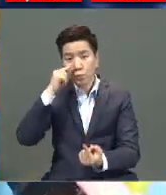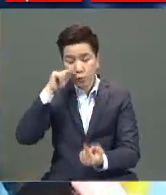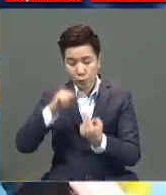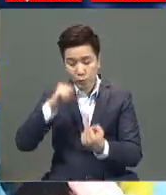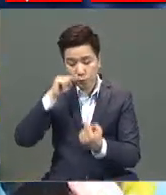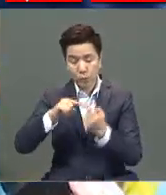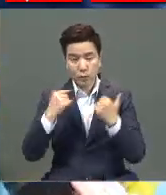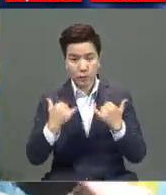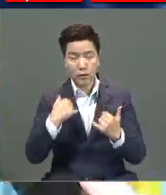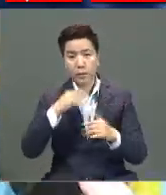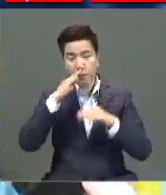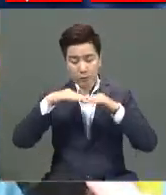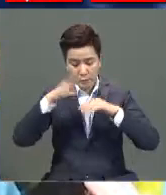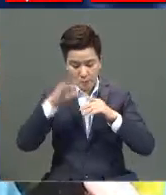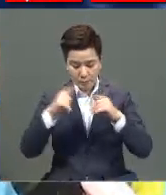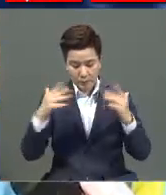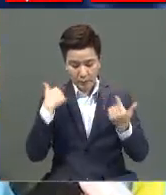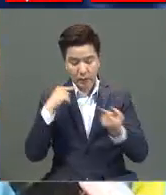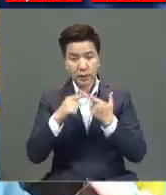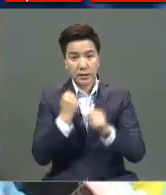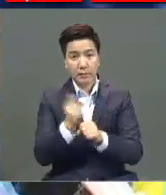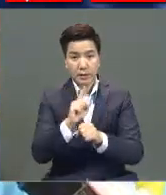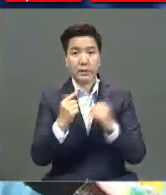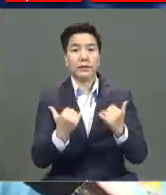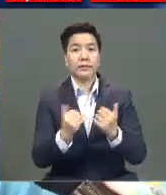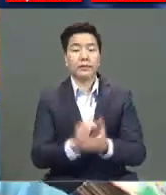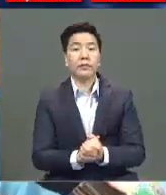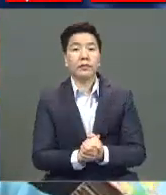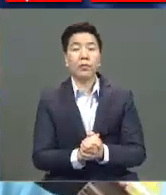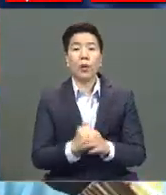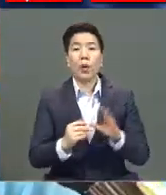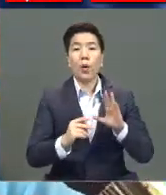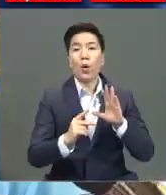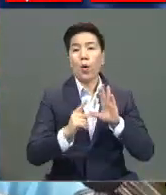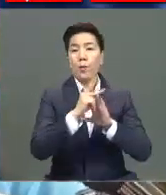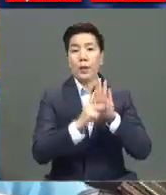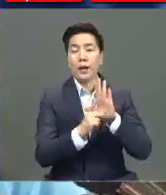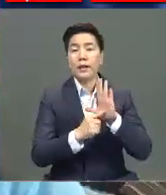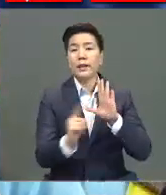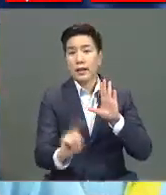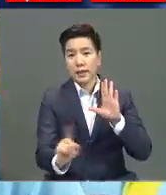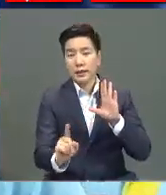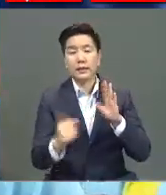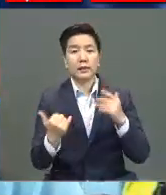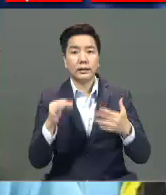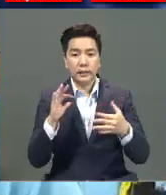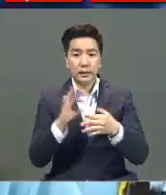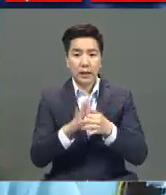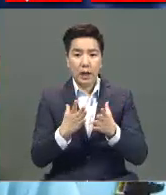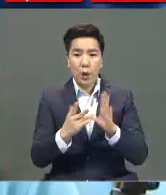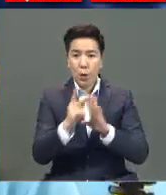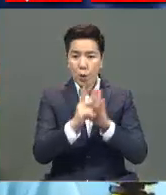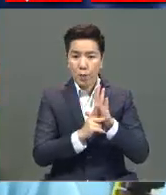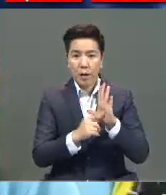ไม่มันเกินเล่นมากๆแล้วจะทำยังไงแล้วกฎหมายอยู่ตรงไหนนะจะบอกว่าเอากฎห